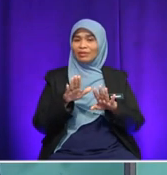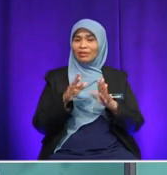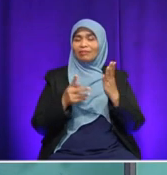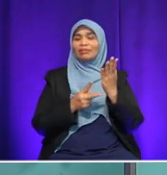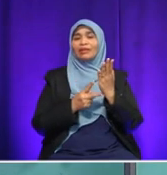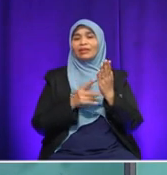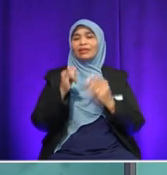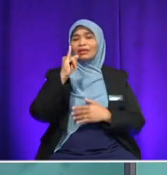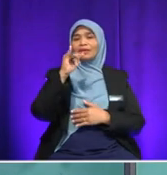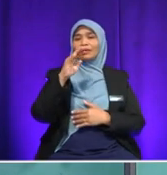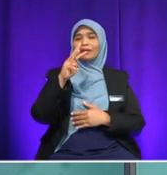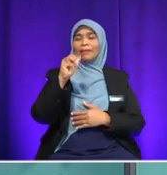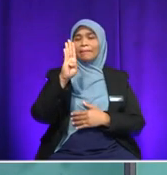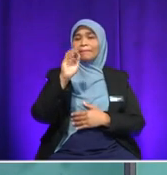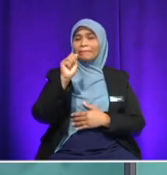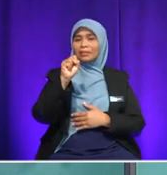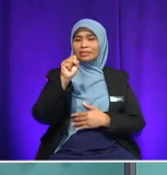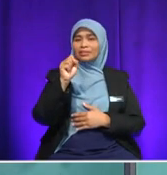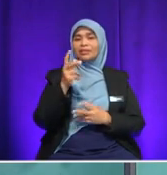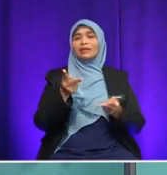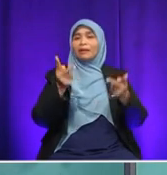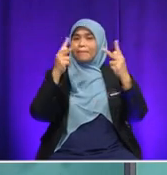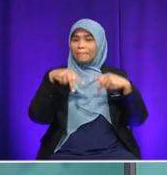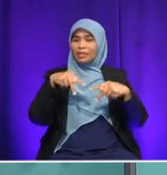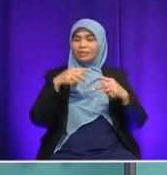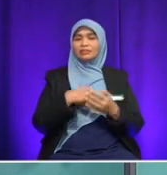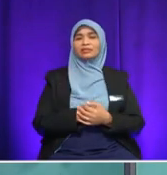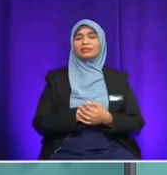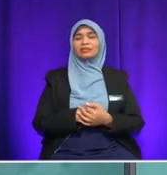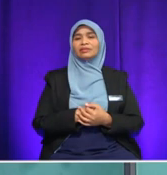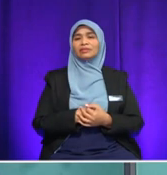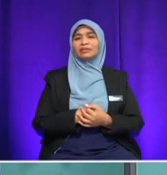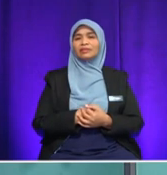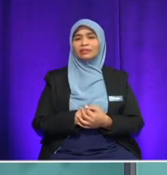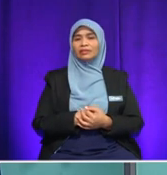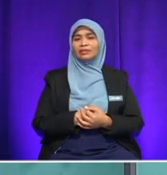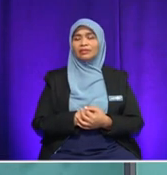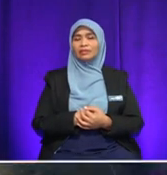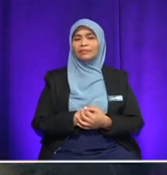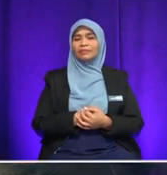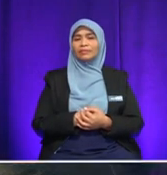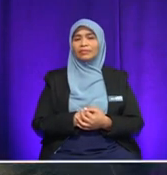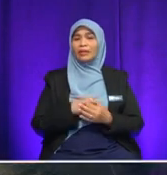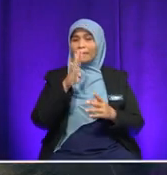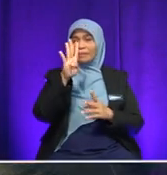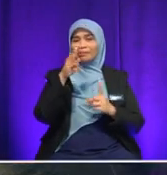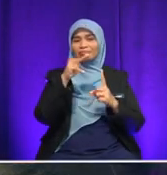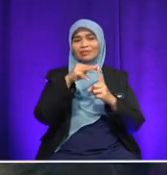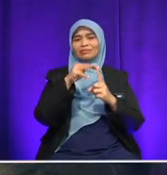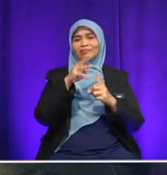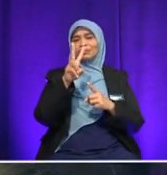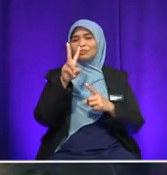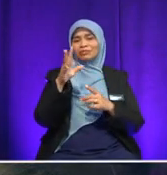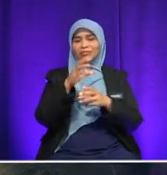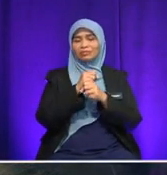Betul. Empat markah untuk Imran Fatihah. Dan juga Imran dan juga Fatihah. Alright. Betul.